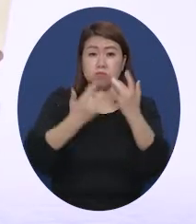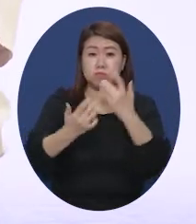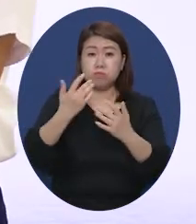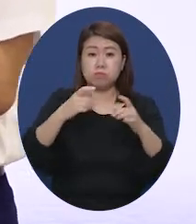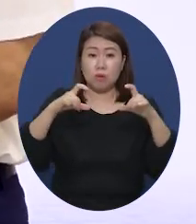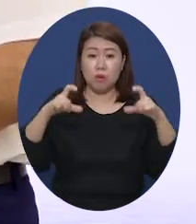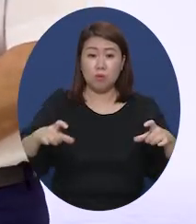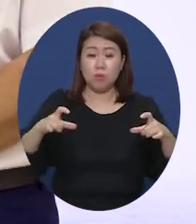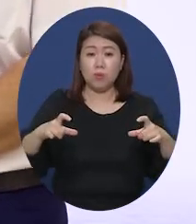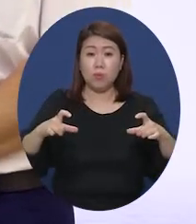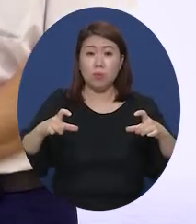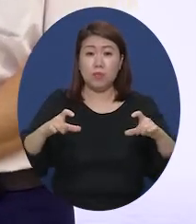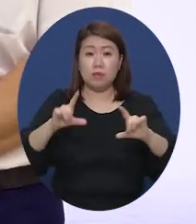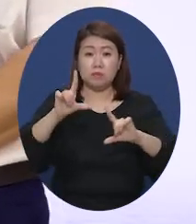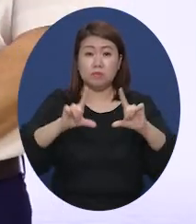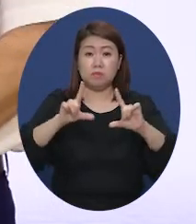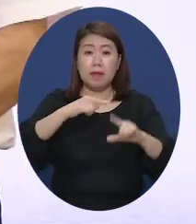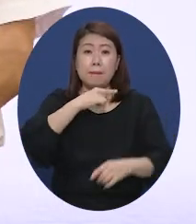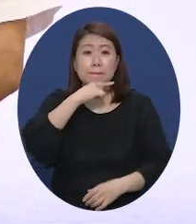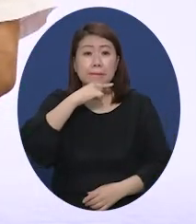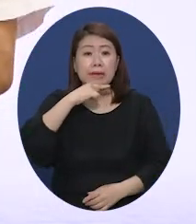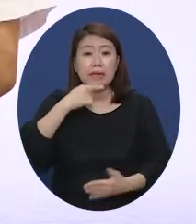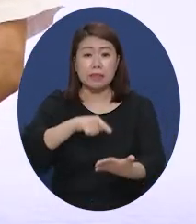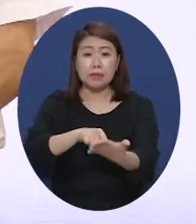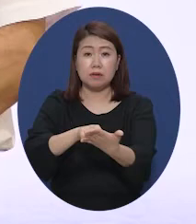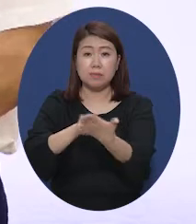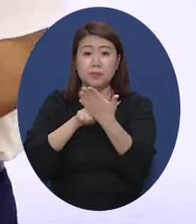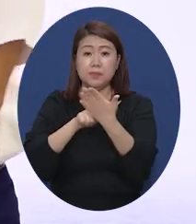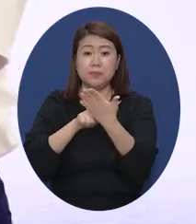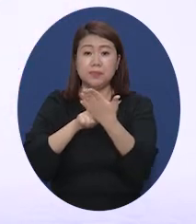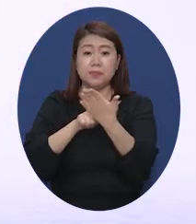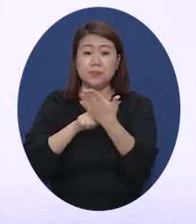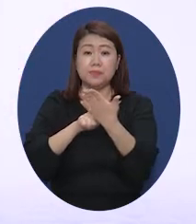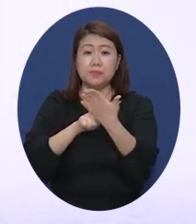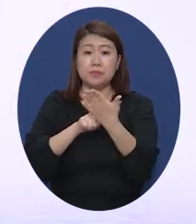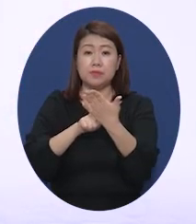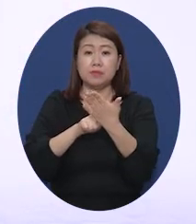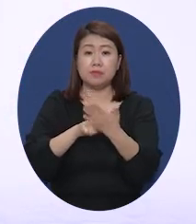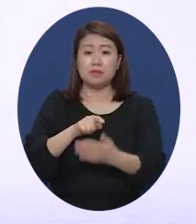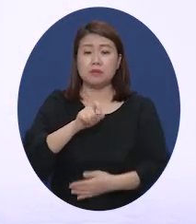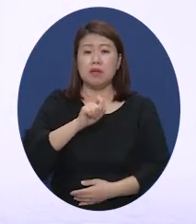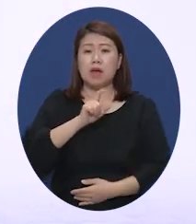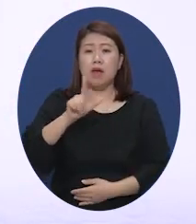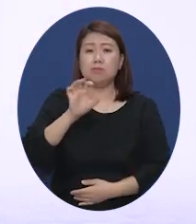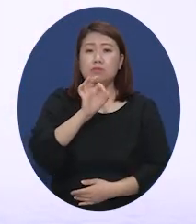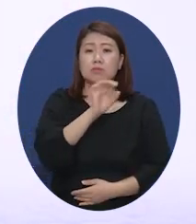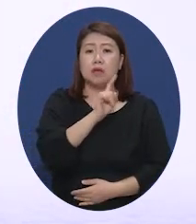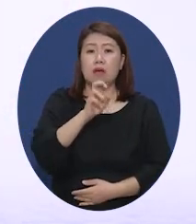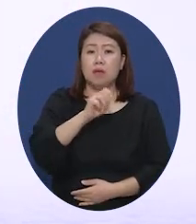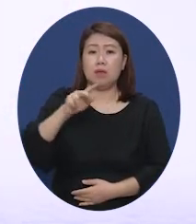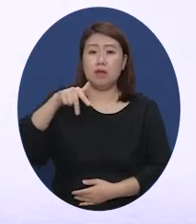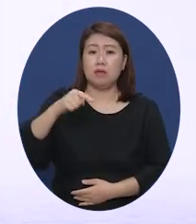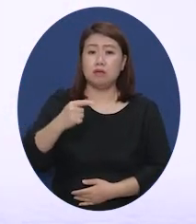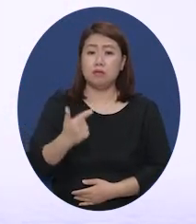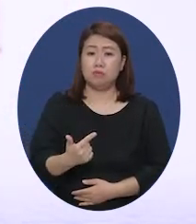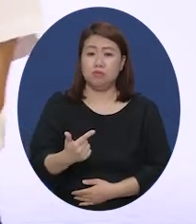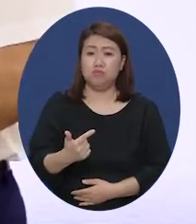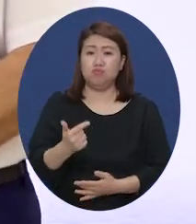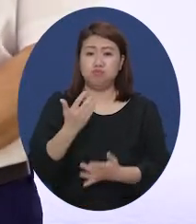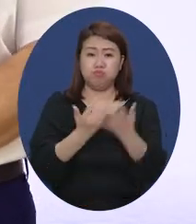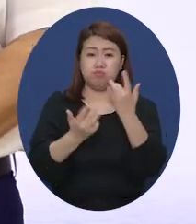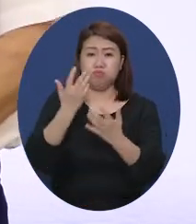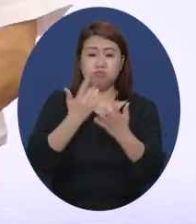산불이 났던 지역 표시가 된 겁니다. 그죠? 이 지역들을 보면 거의 아마존 지역이